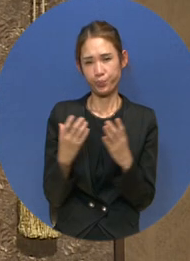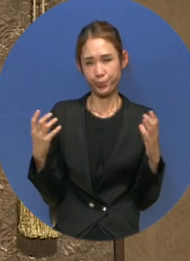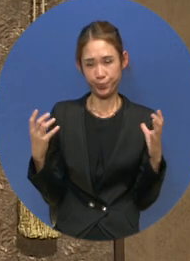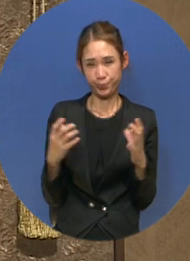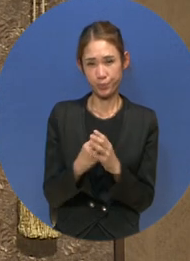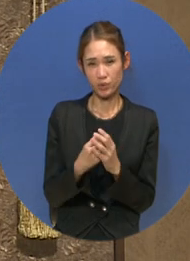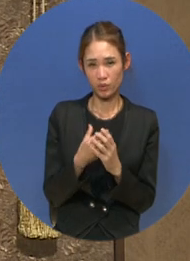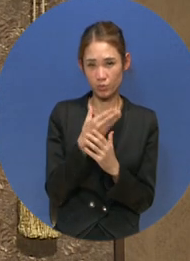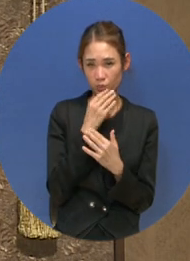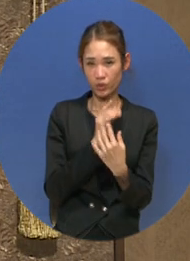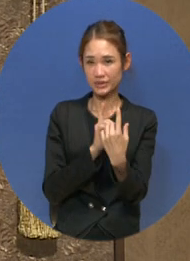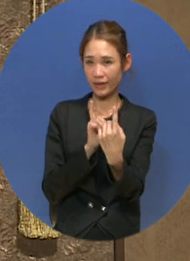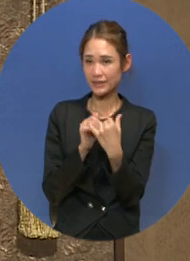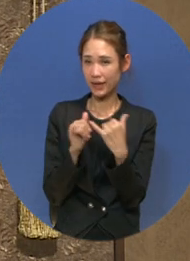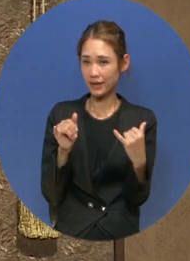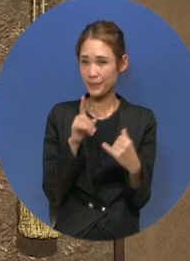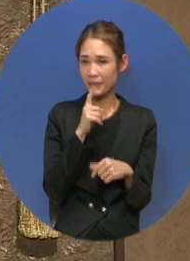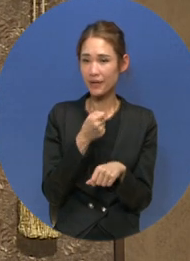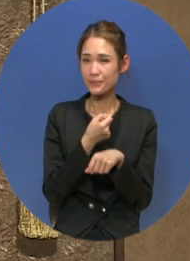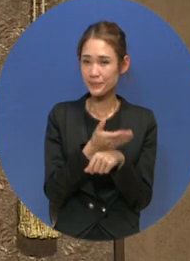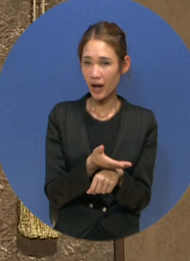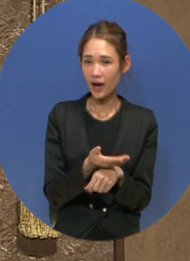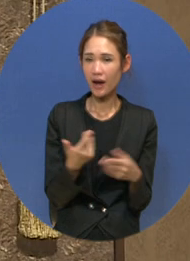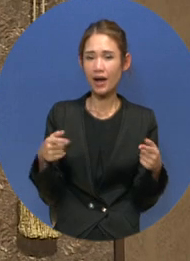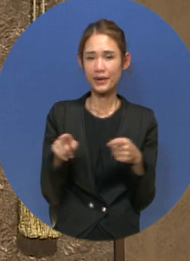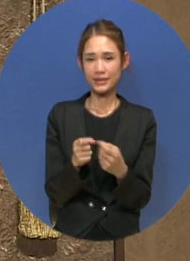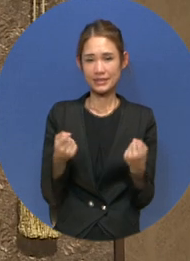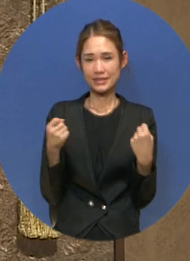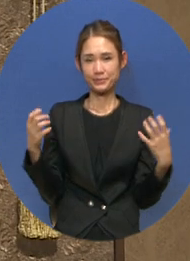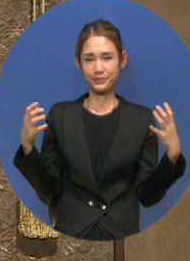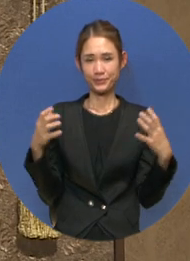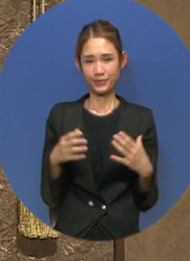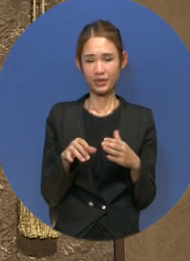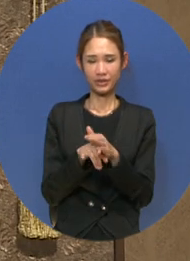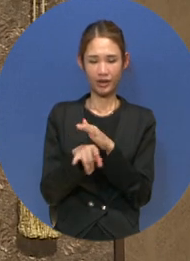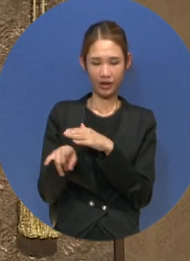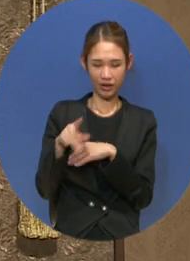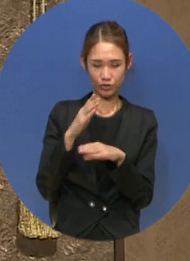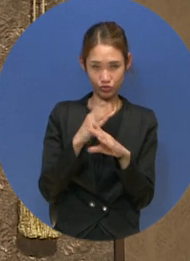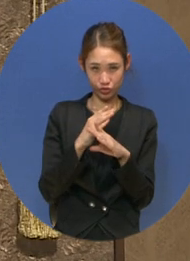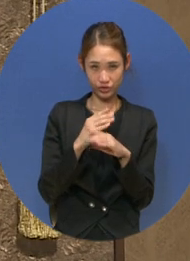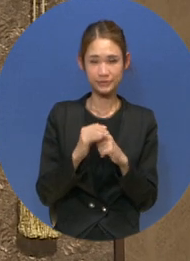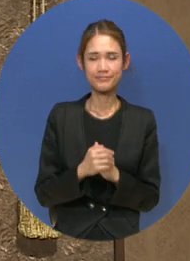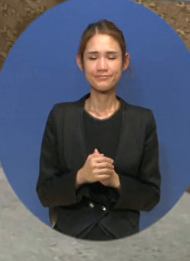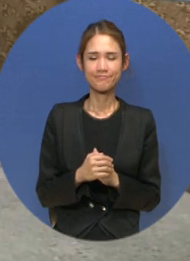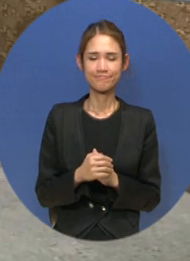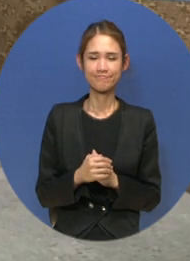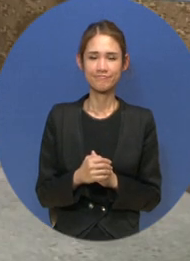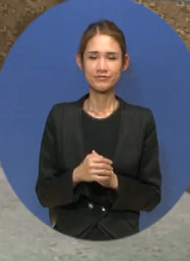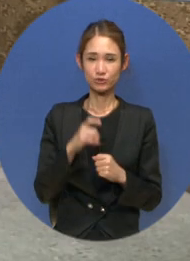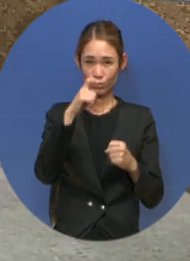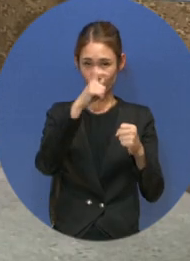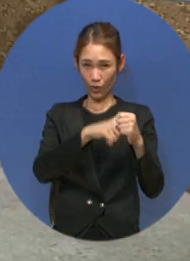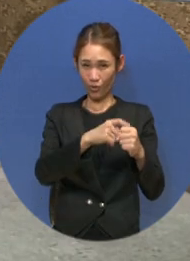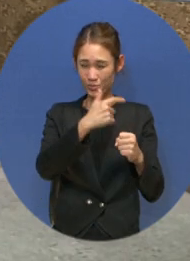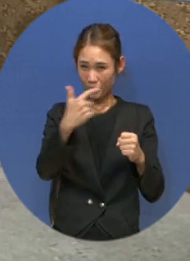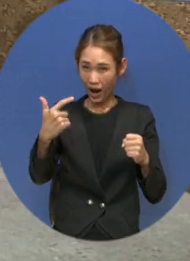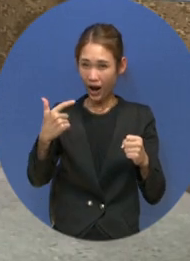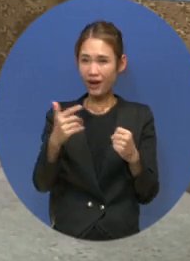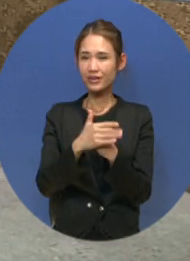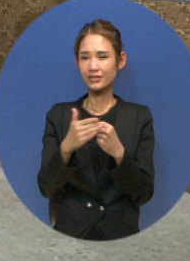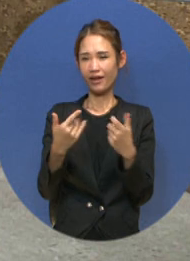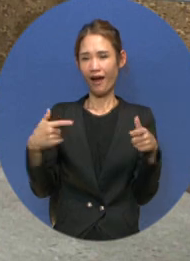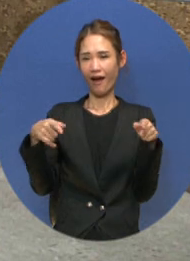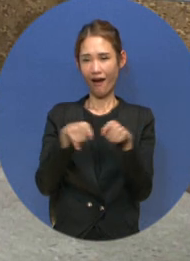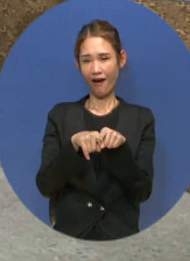복지 대상자다라는 측면에서 함께 힘을 모아서 해나가고 있다 이렇게 얘기할 수 있습니다. 네, 그 큰 목표 아래 이렇게